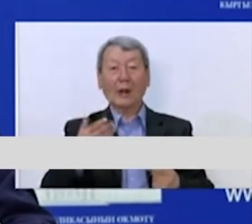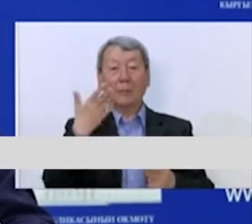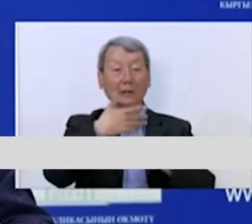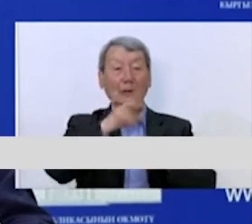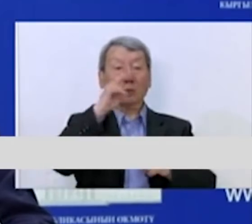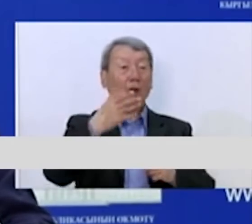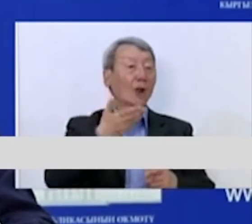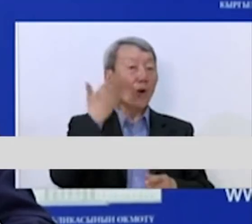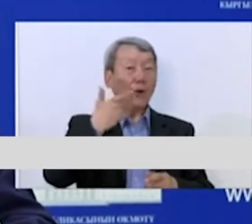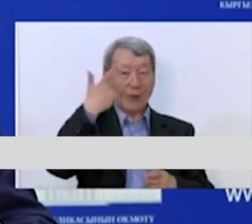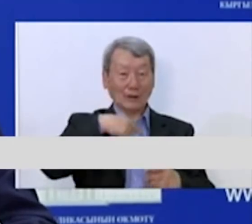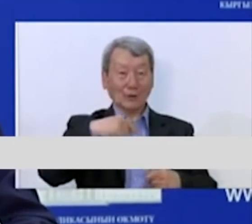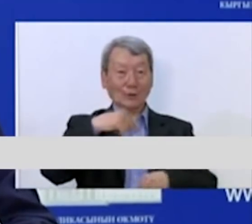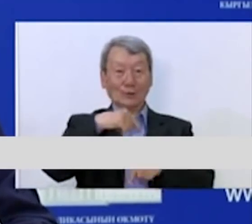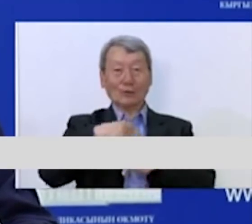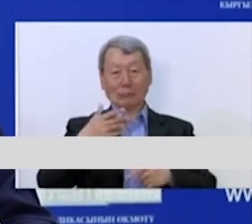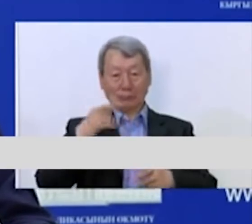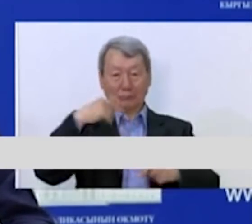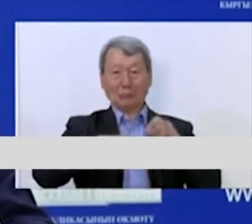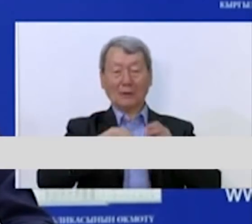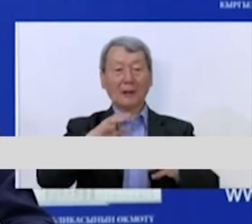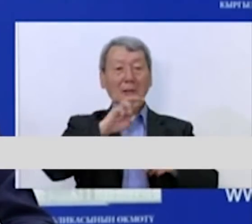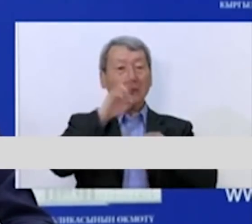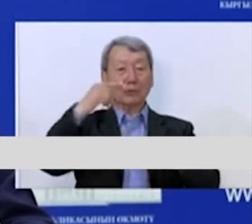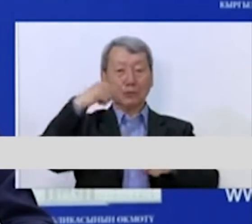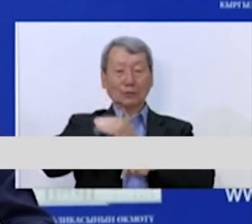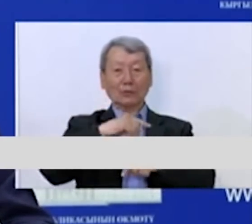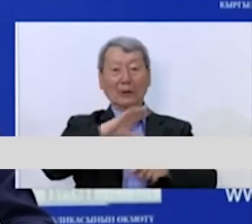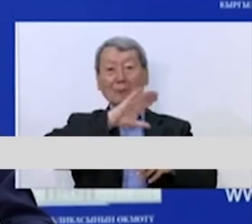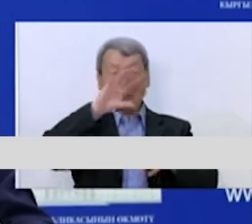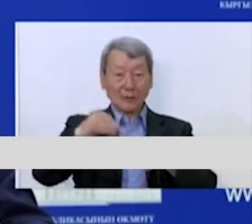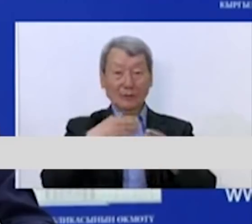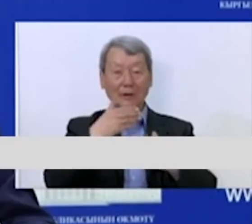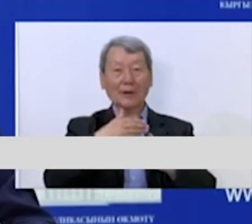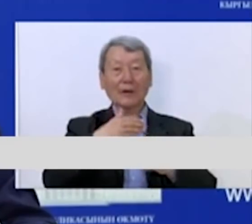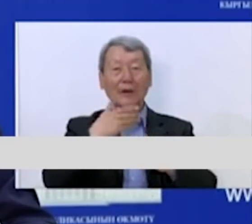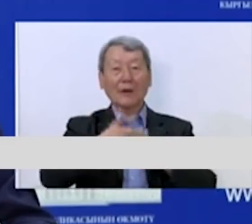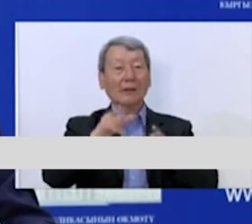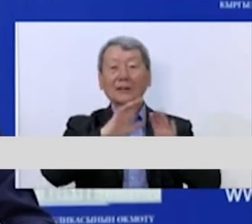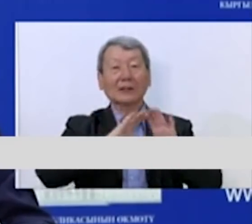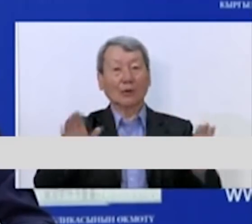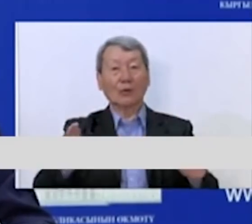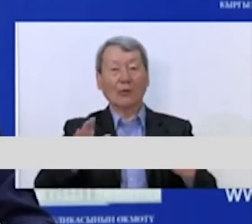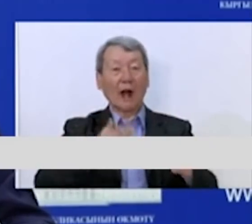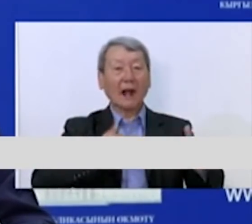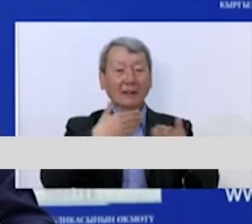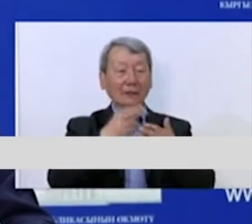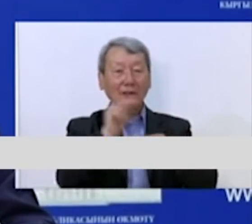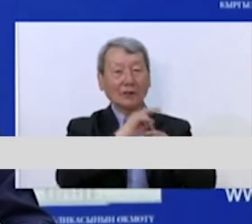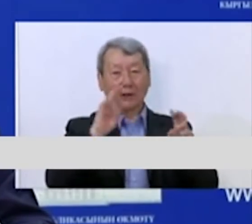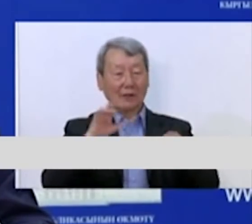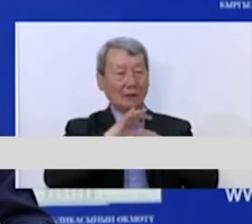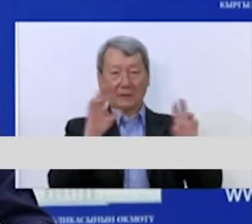больным с легким течением болезни, больным бессимптомным практически вот никакого активного лечения